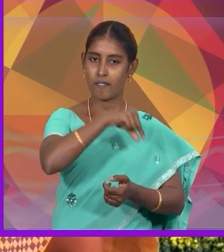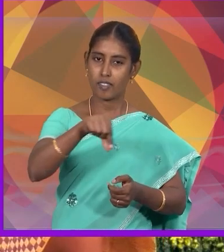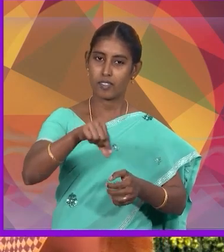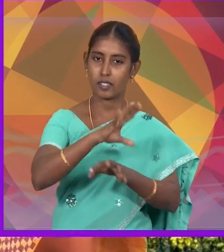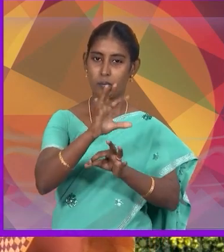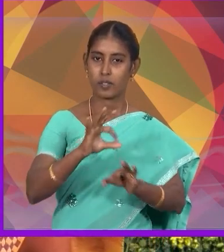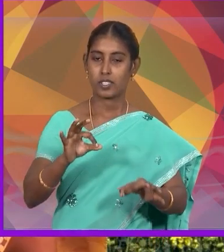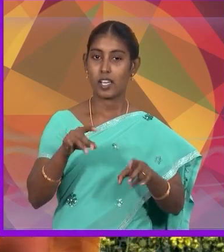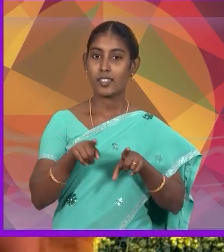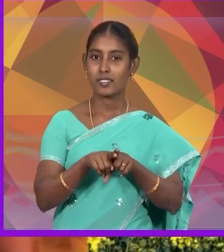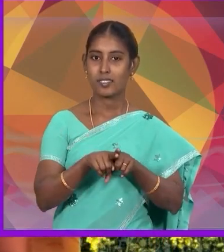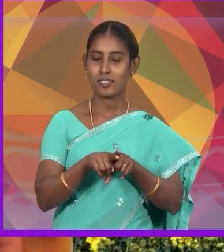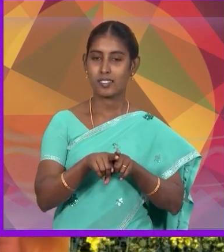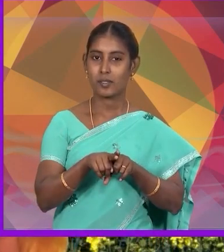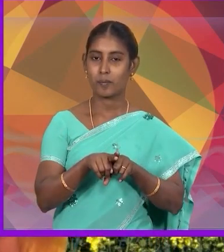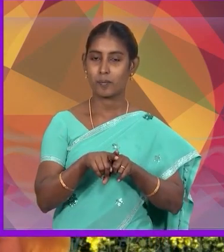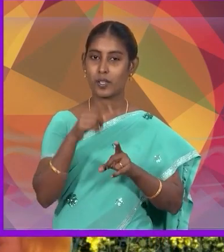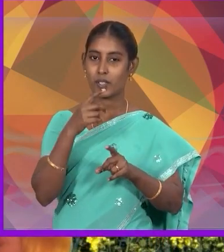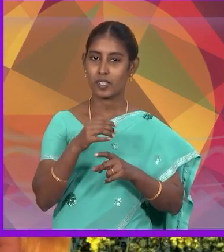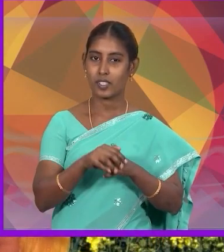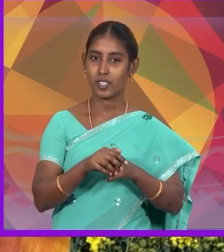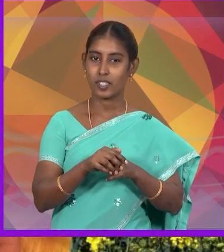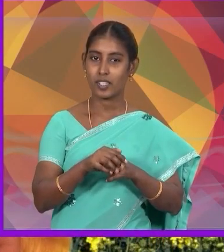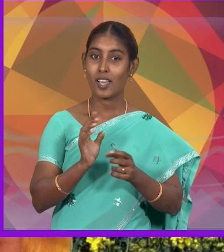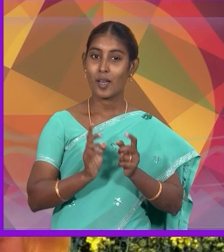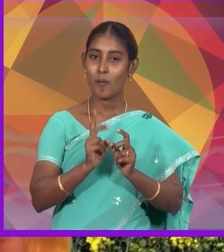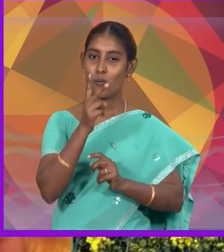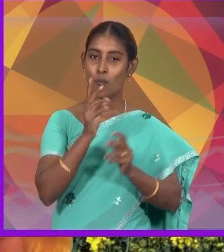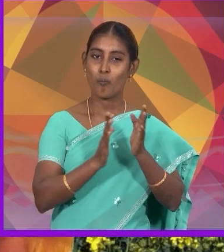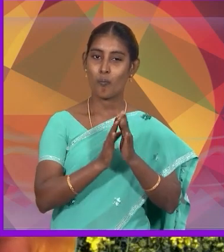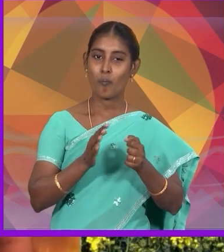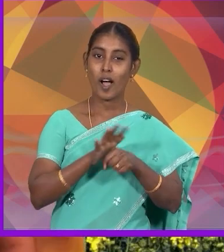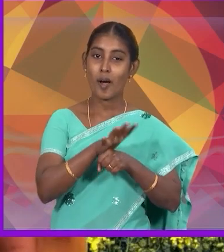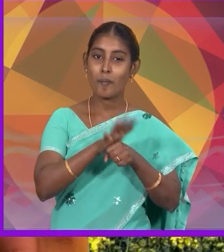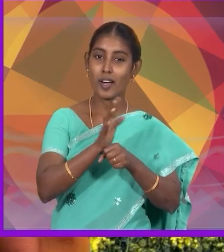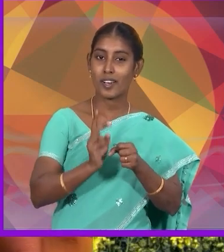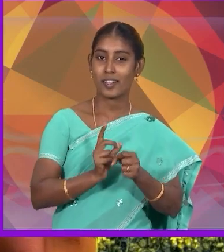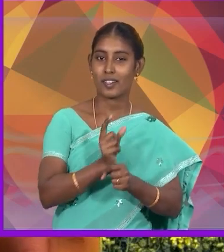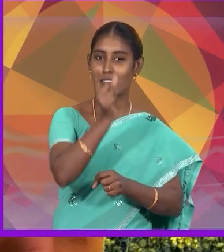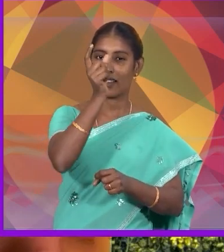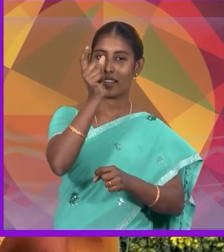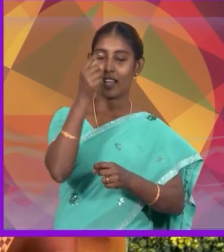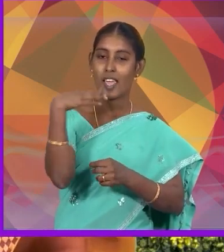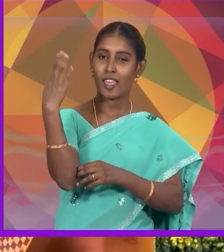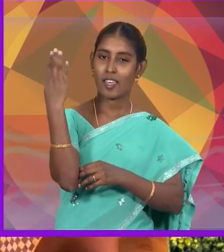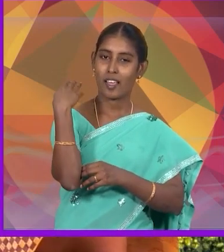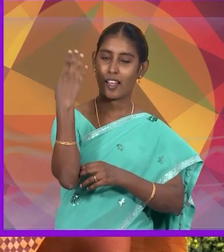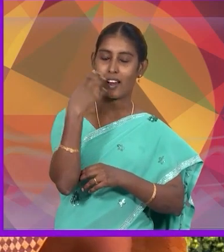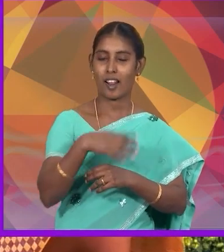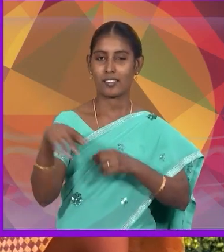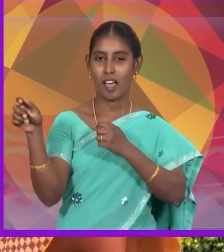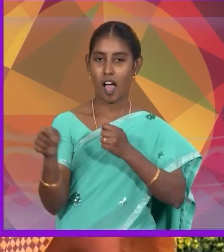பாக்குற நிகழ்ச்சியையே அவங்க பாடிப்பாங்க. மூங்கில் இலை மேலே தூங்கும் பனி நீரே